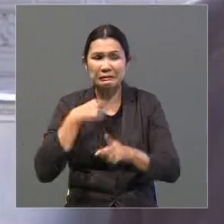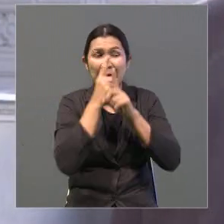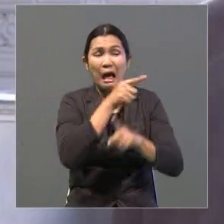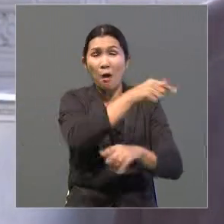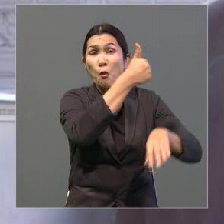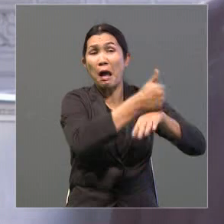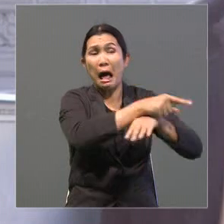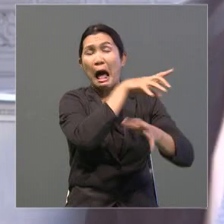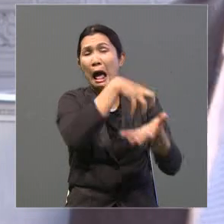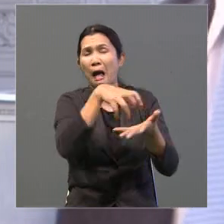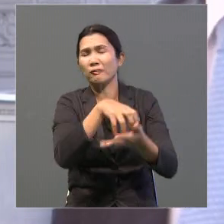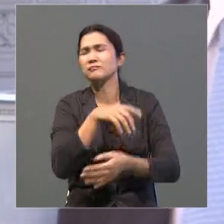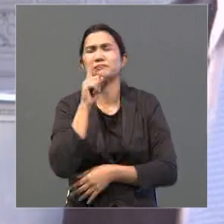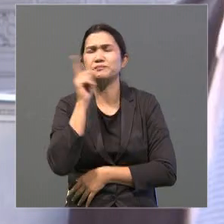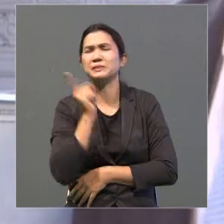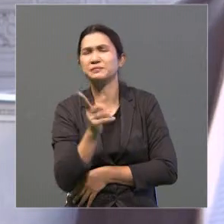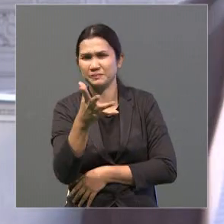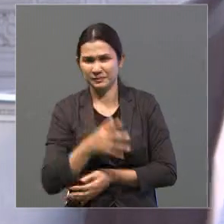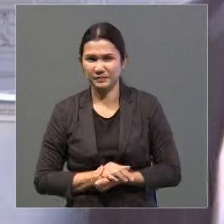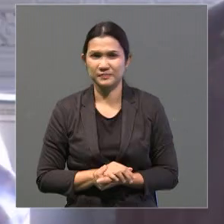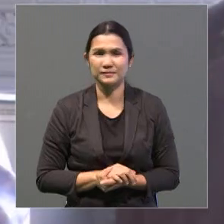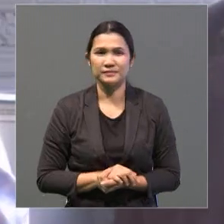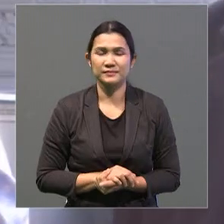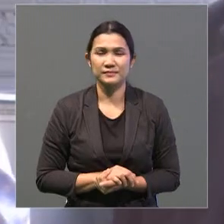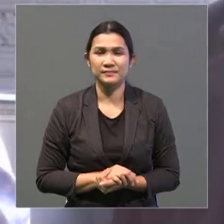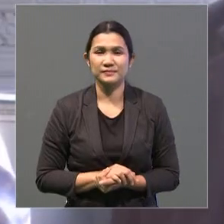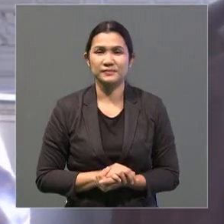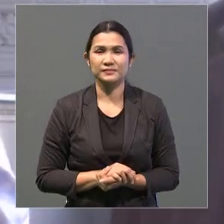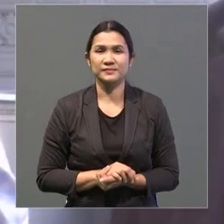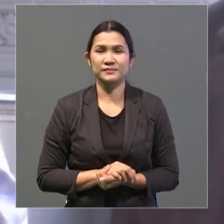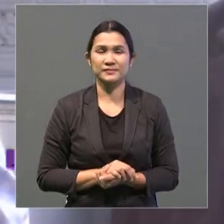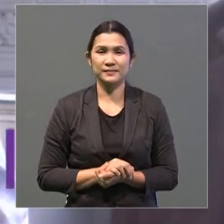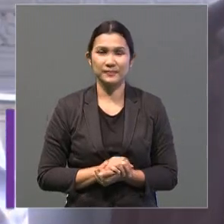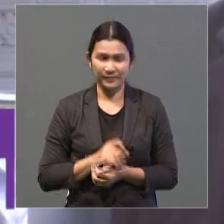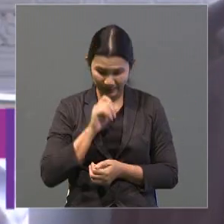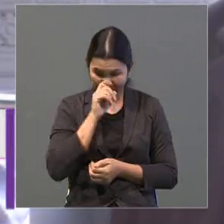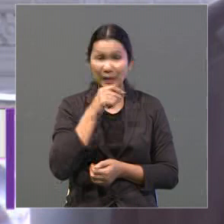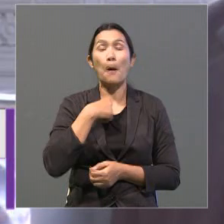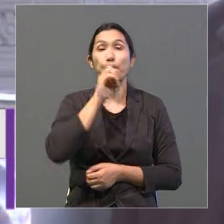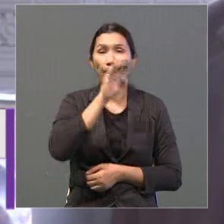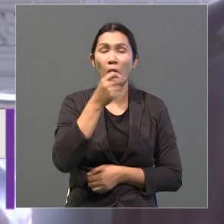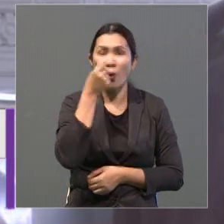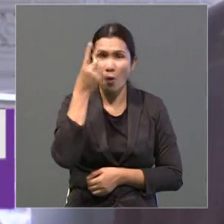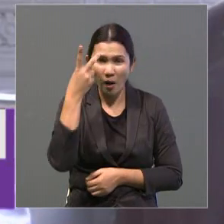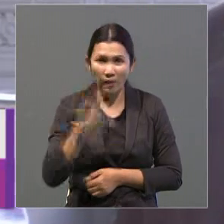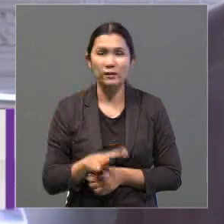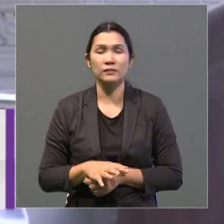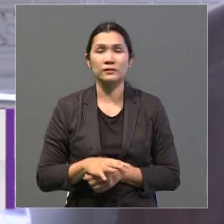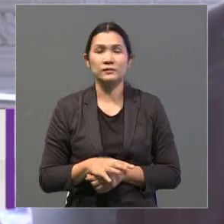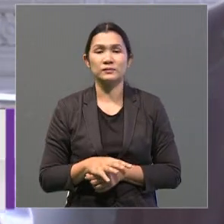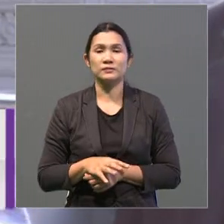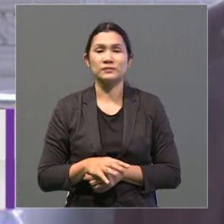ยออกมาระบุก่อนหน้านี้ค่ะ สภาผมบอกหลายครั้งนะครับว่ามันน่าจะเกิดหลังจาก